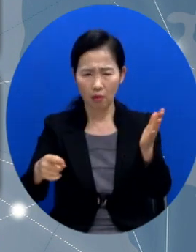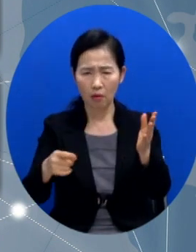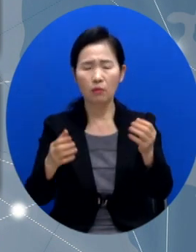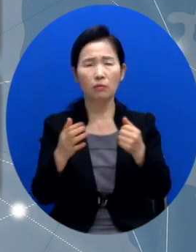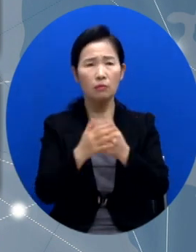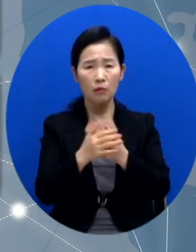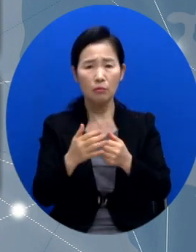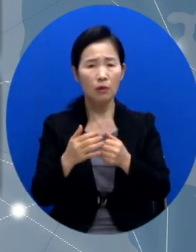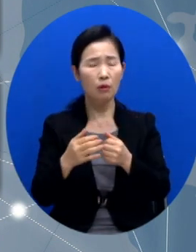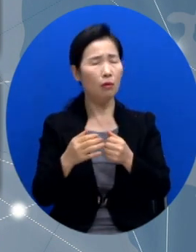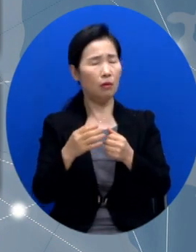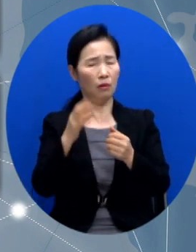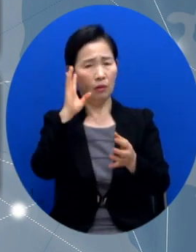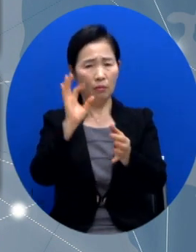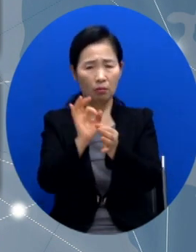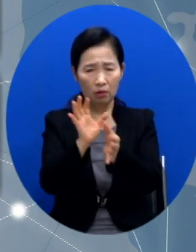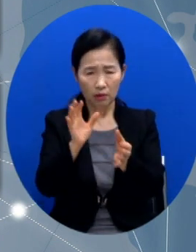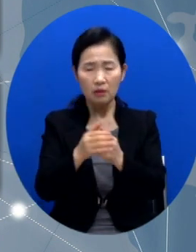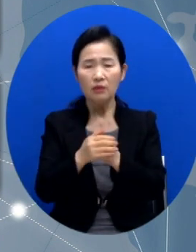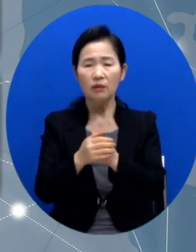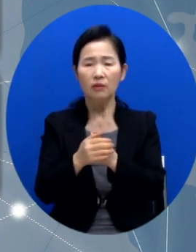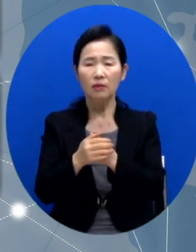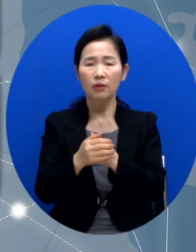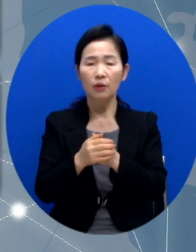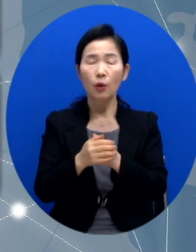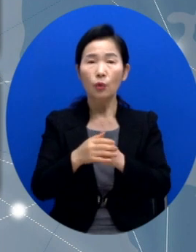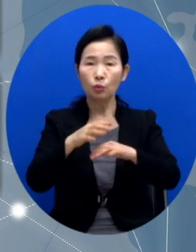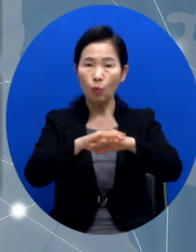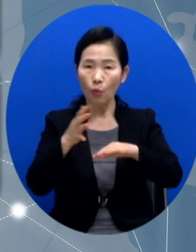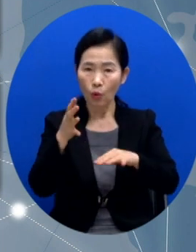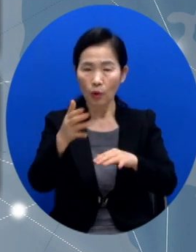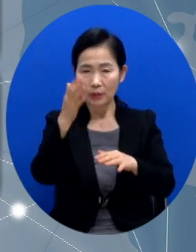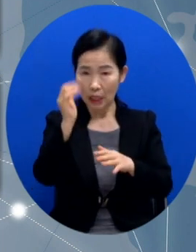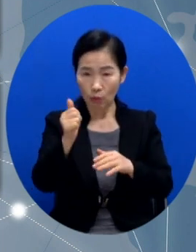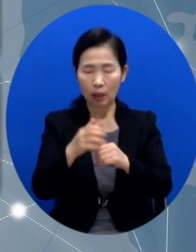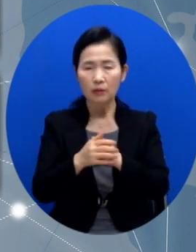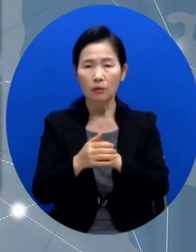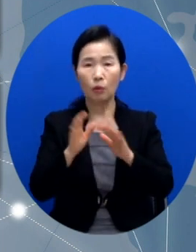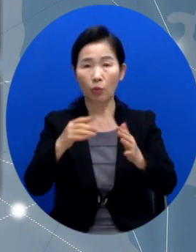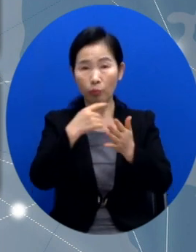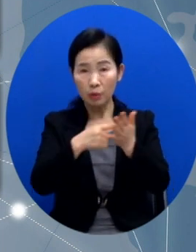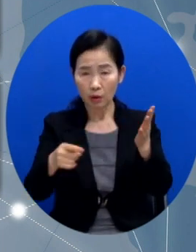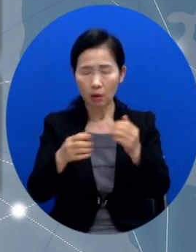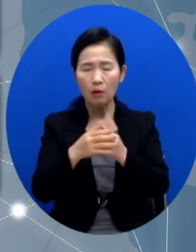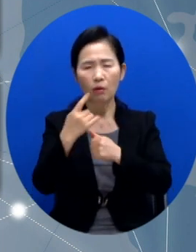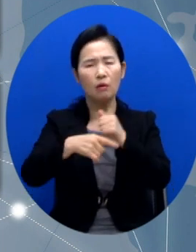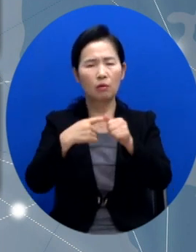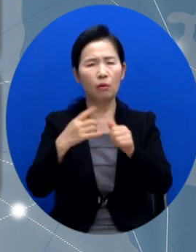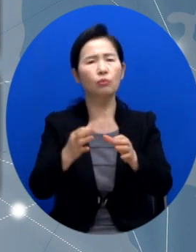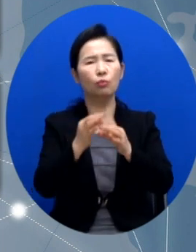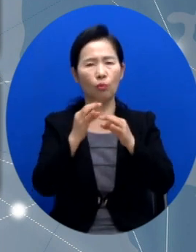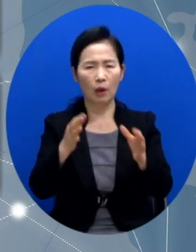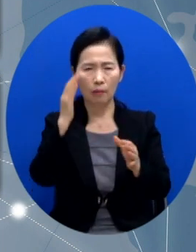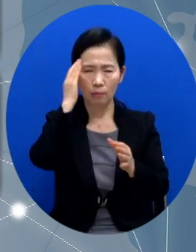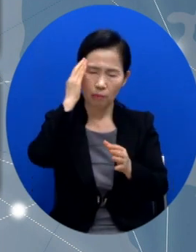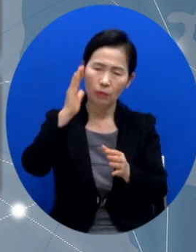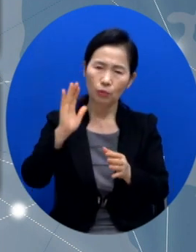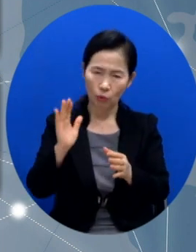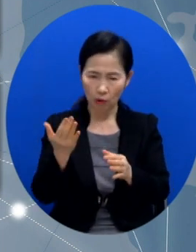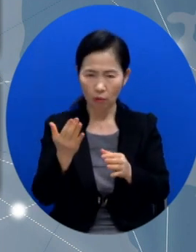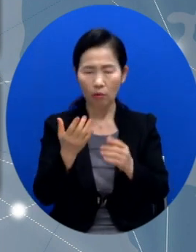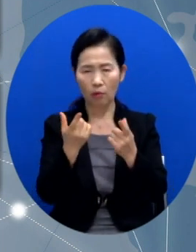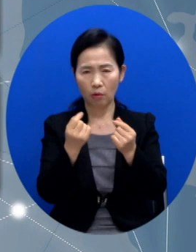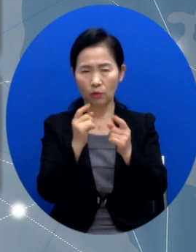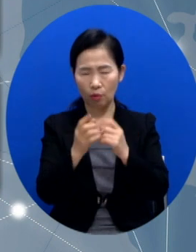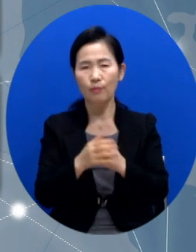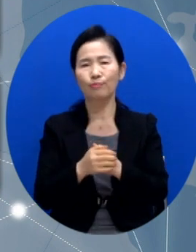건 이례적인 일인데요. 데미언 오코너 농업 장관은 이번 피해가 앞으로 1년 동안 이 지역에 영향을 줄 것으로